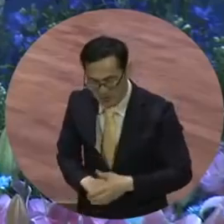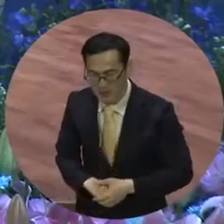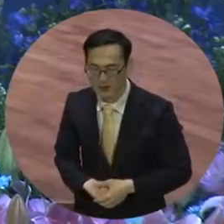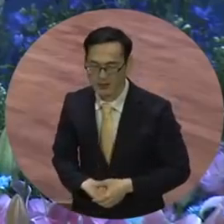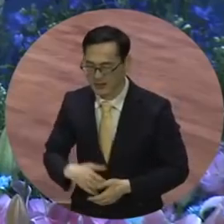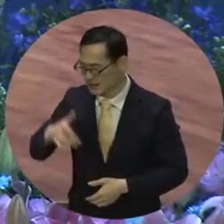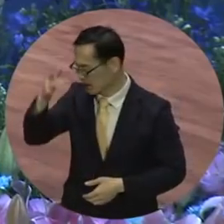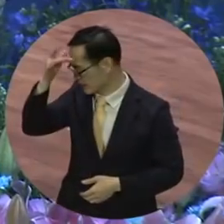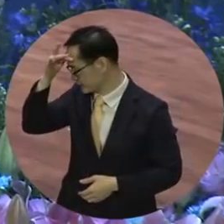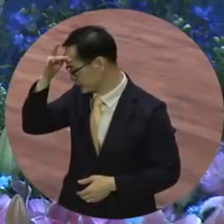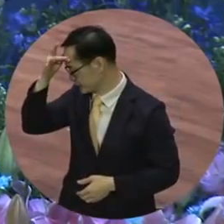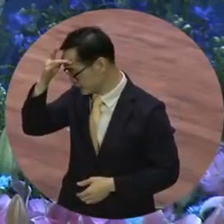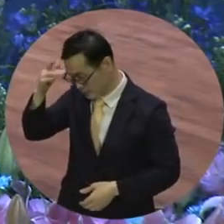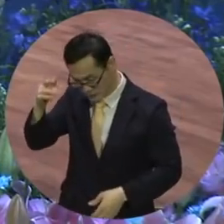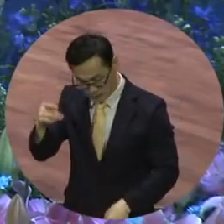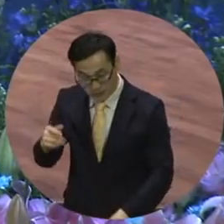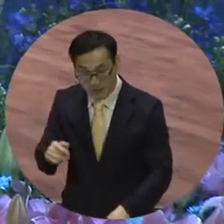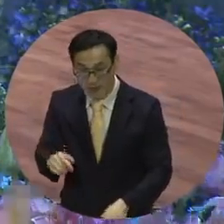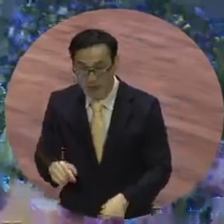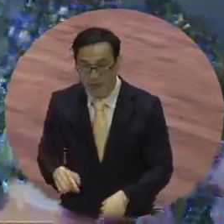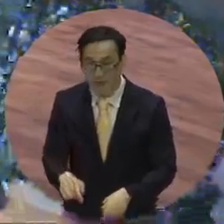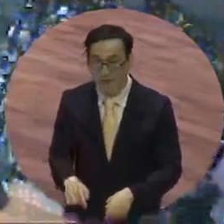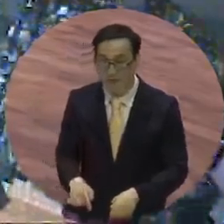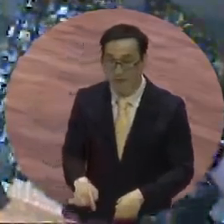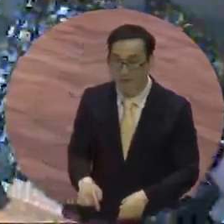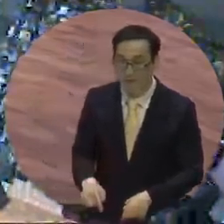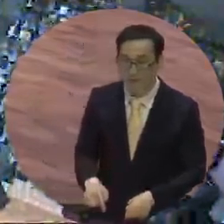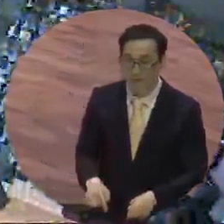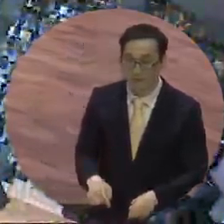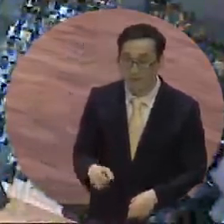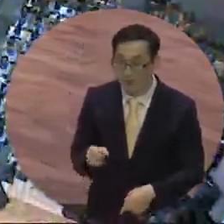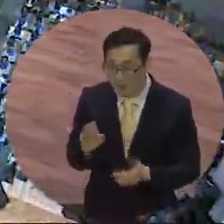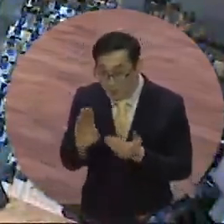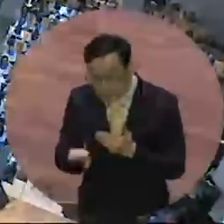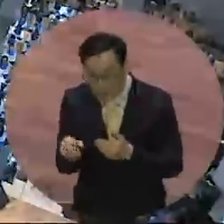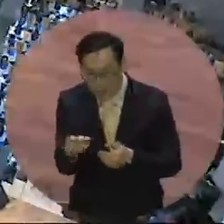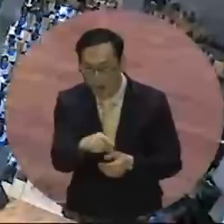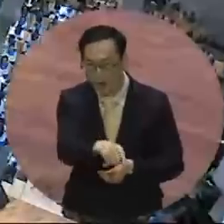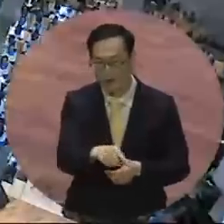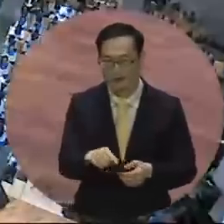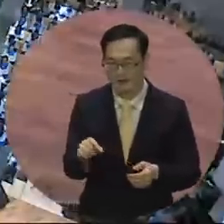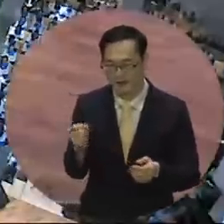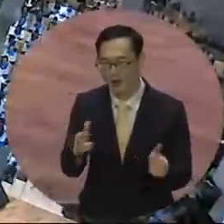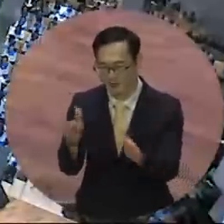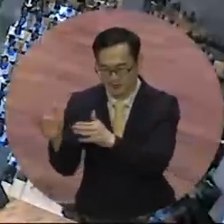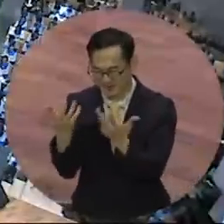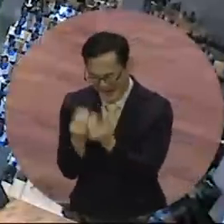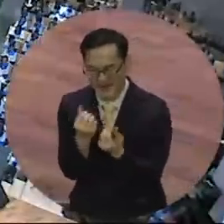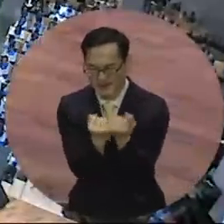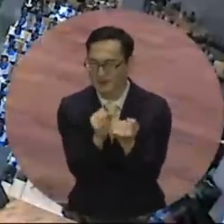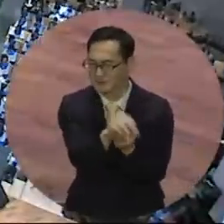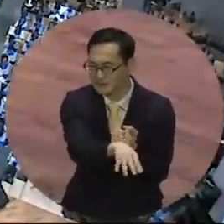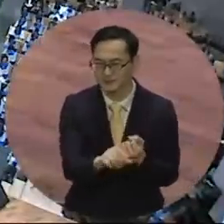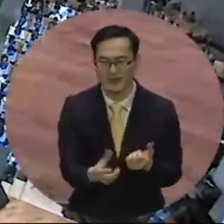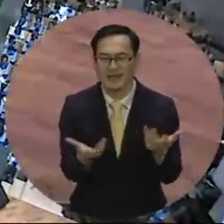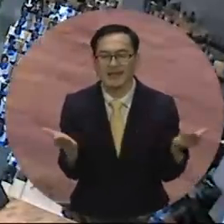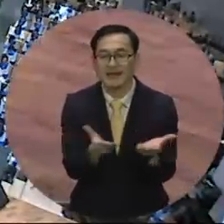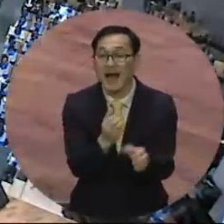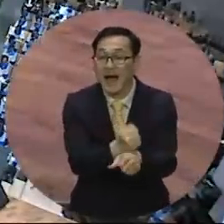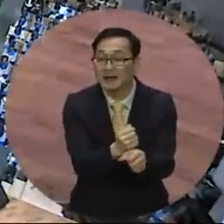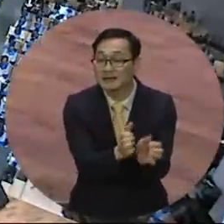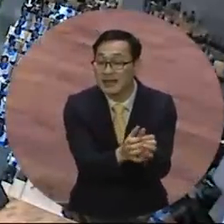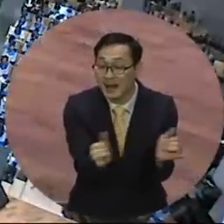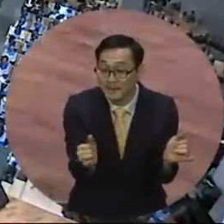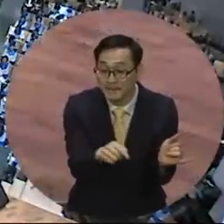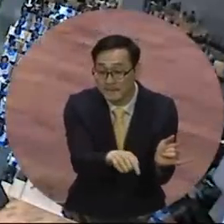그게 4절 5절이에요. 자, 일하는 자에게는 그 삭시 은혜로 여기지지 아니하고